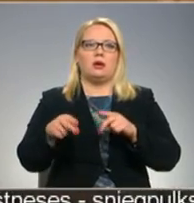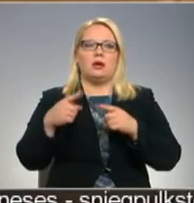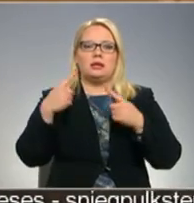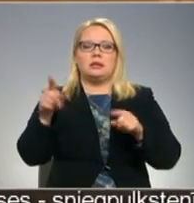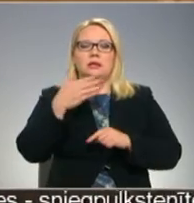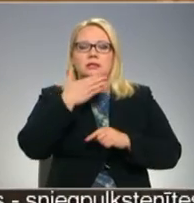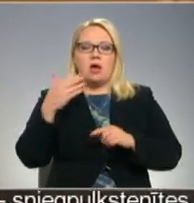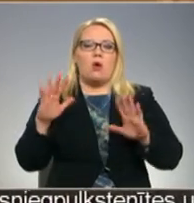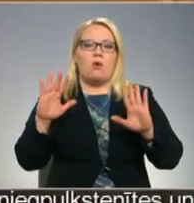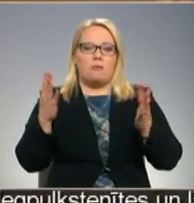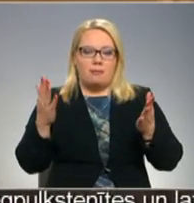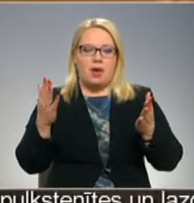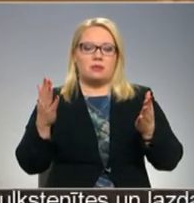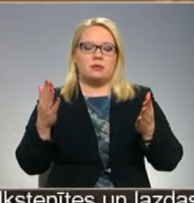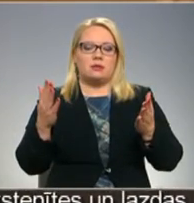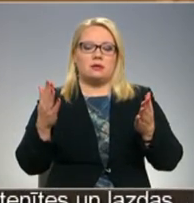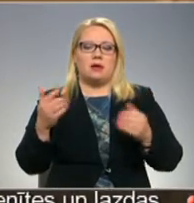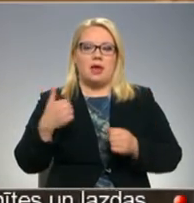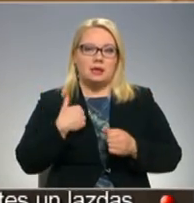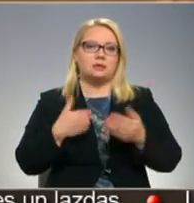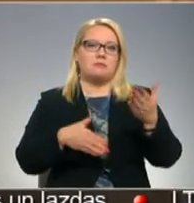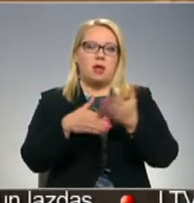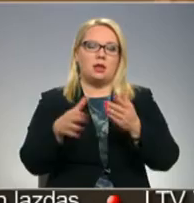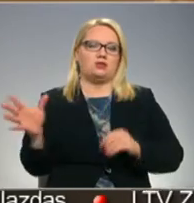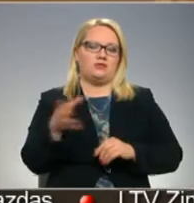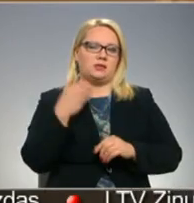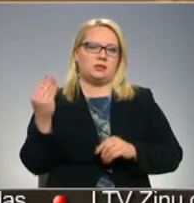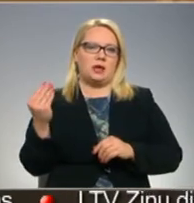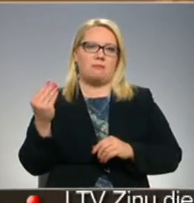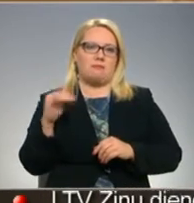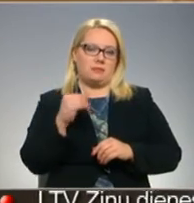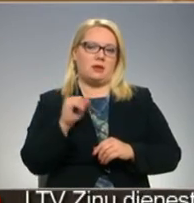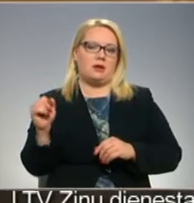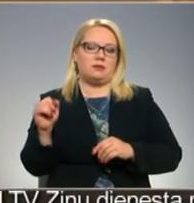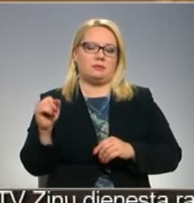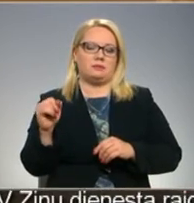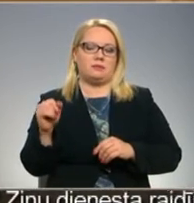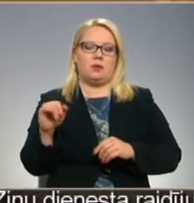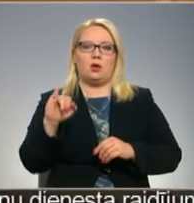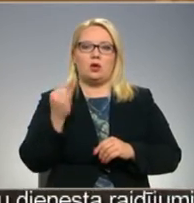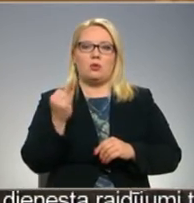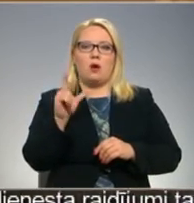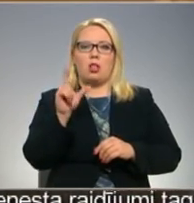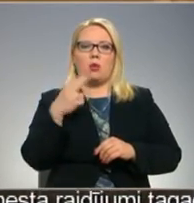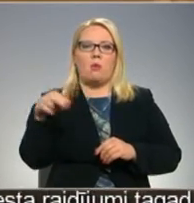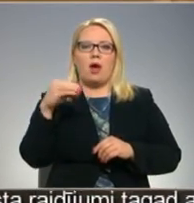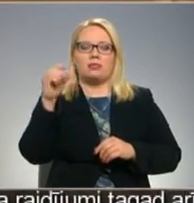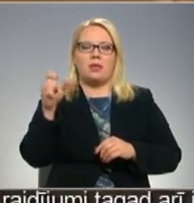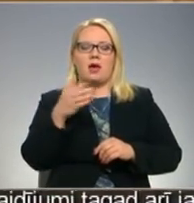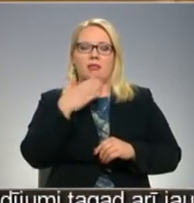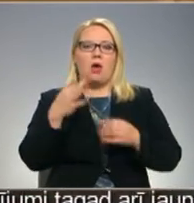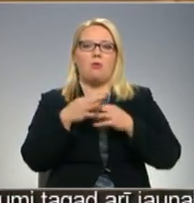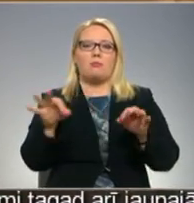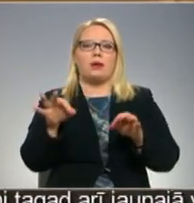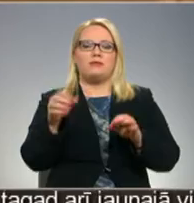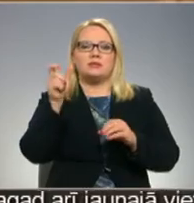nav, bet nu, vārds sakot, es palīdzu visiem. Jā. Man nekā, nav, jo Lodē neviens tāds brīvs cilvēks nav, kam